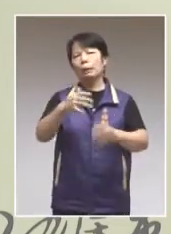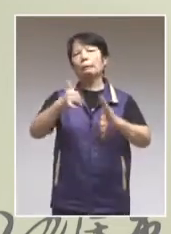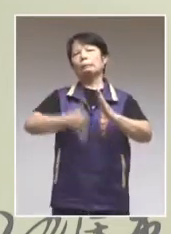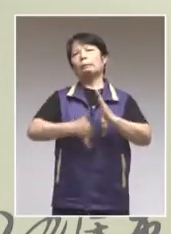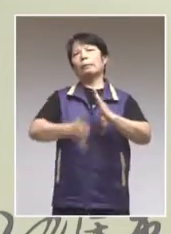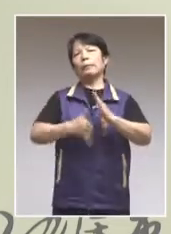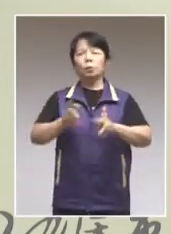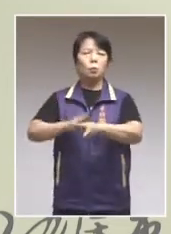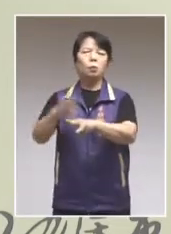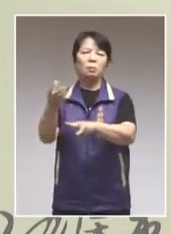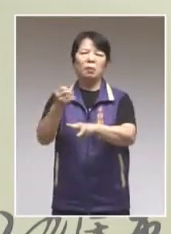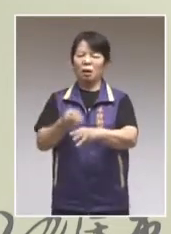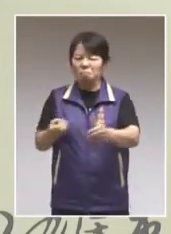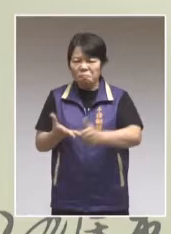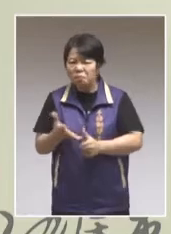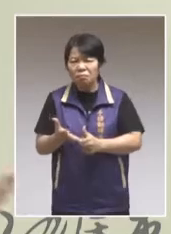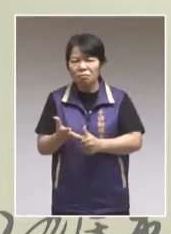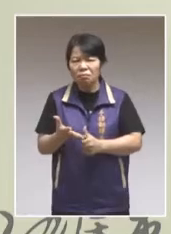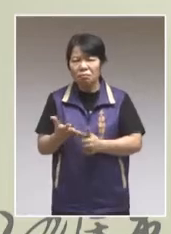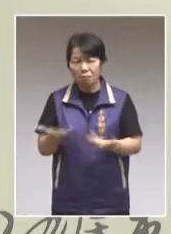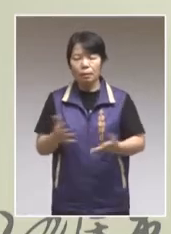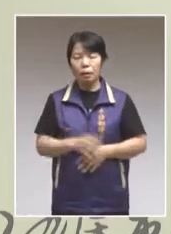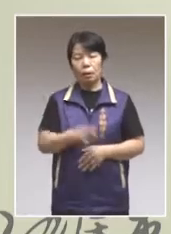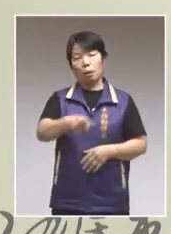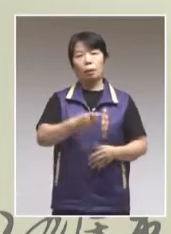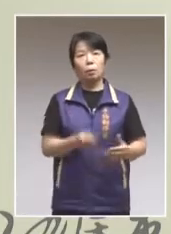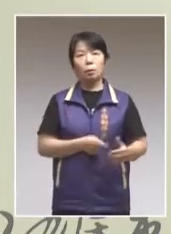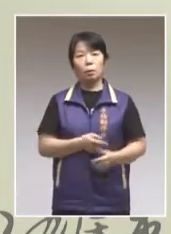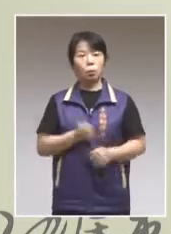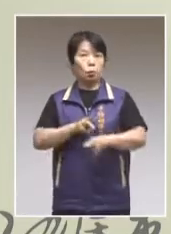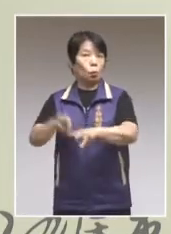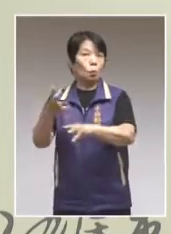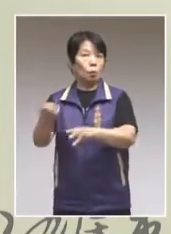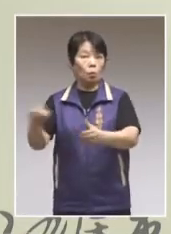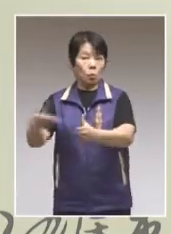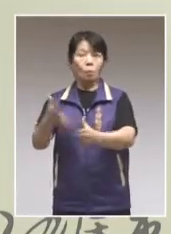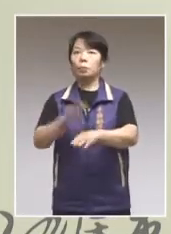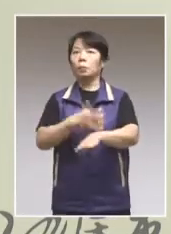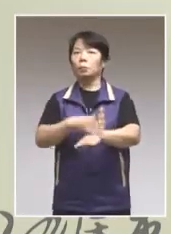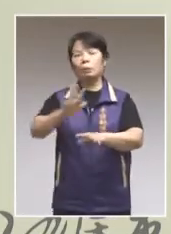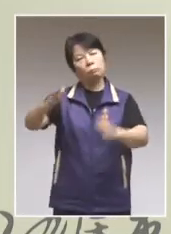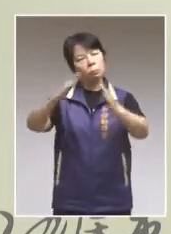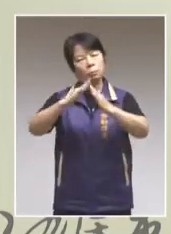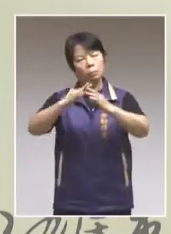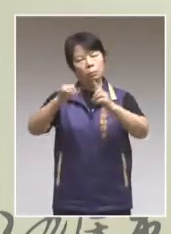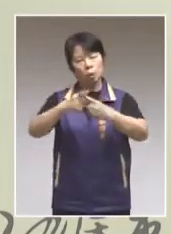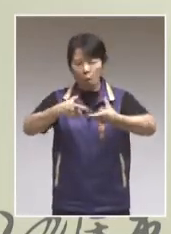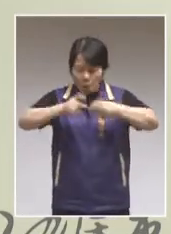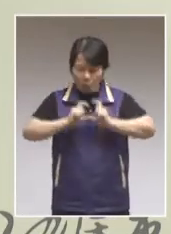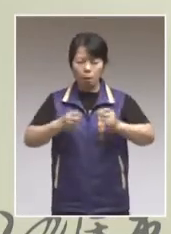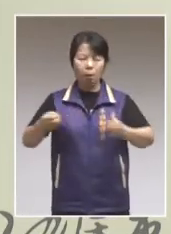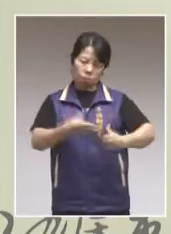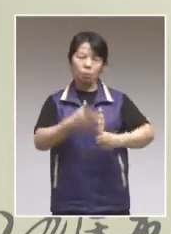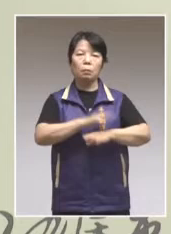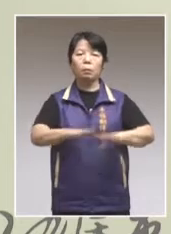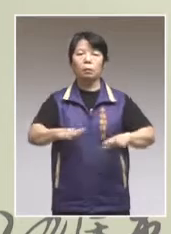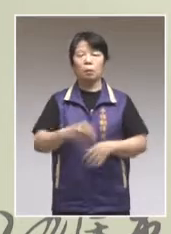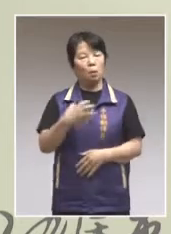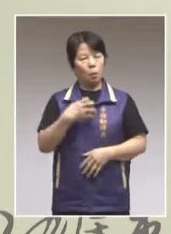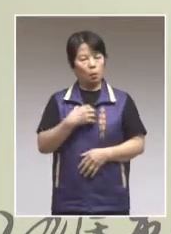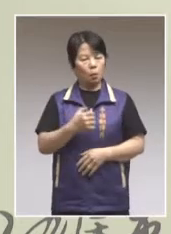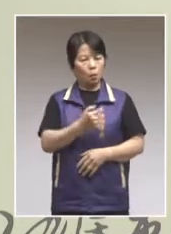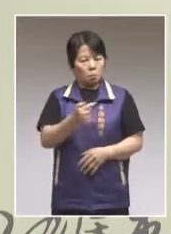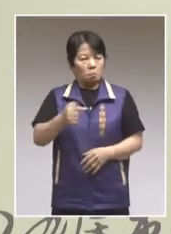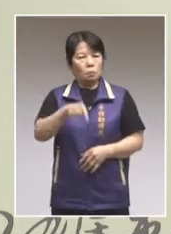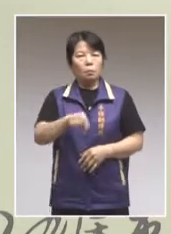无出门啊，他会活着，着来伊就袂活着，但是只厝内其他的人会去搞活着，所以风险足高的。好、哦，这点，